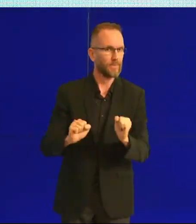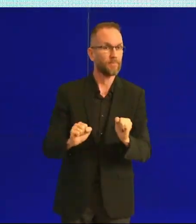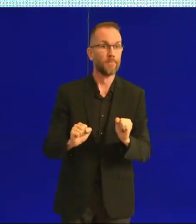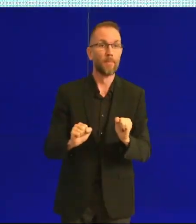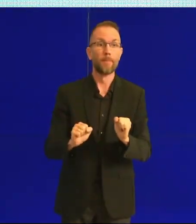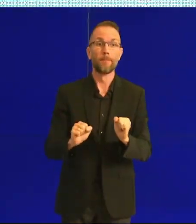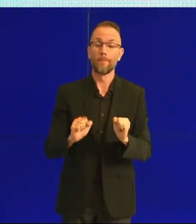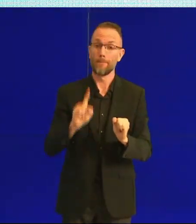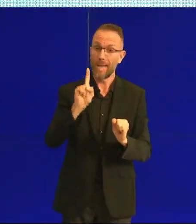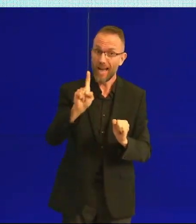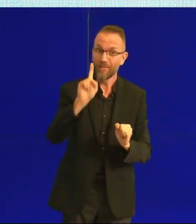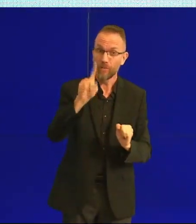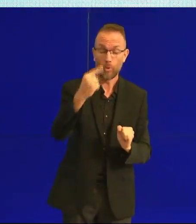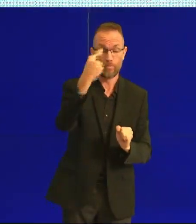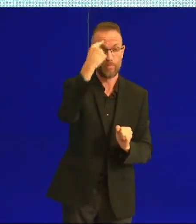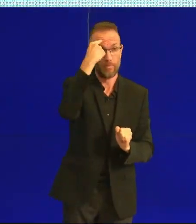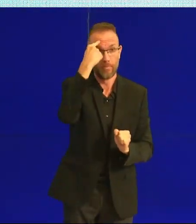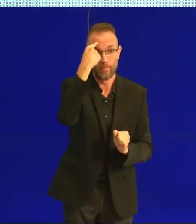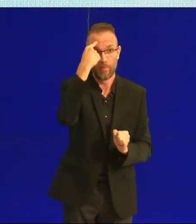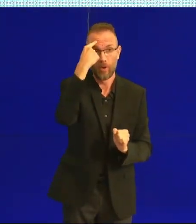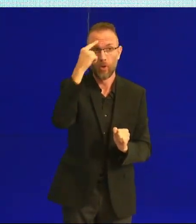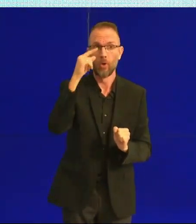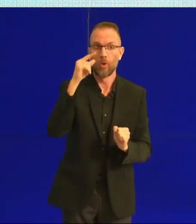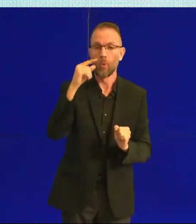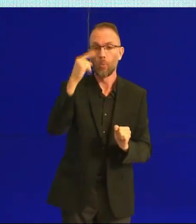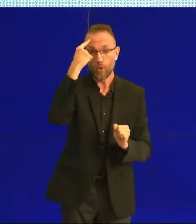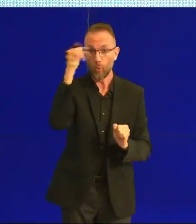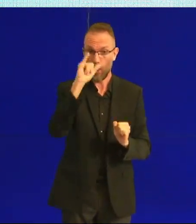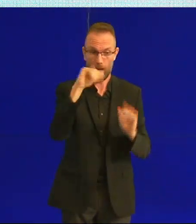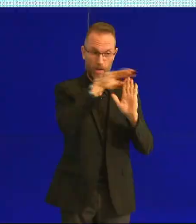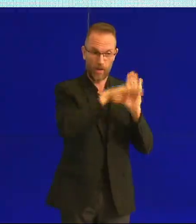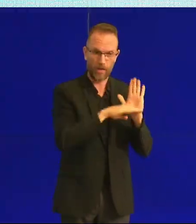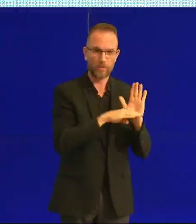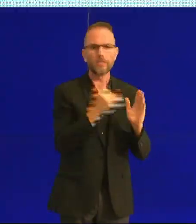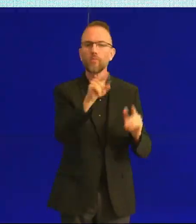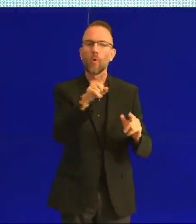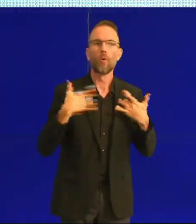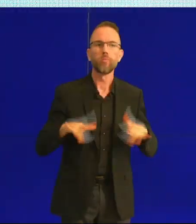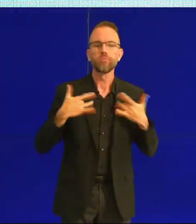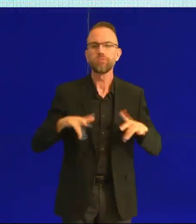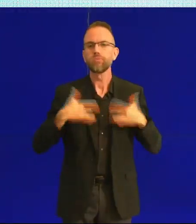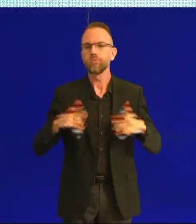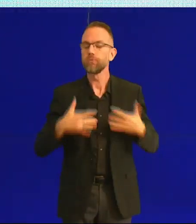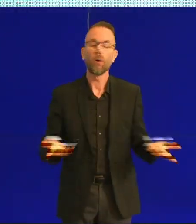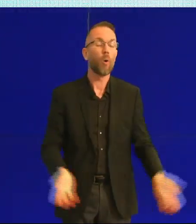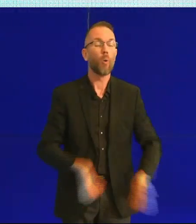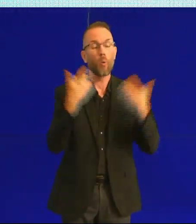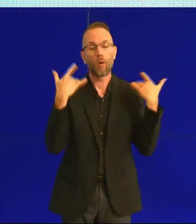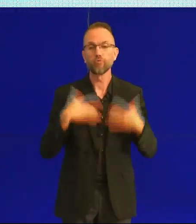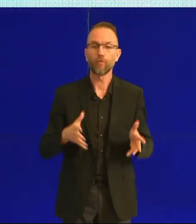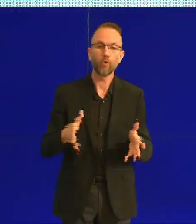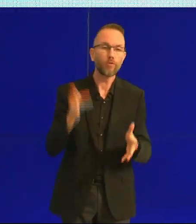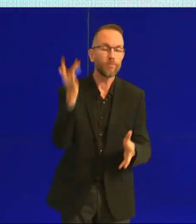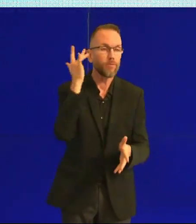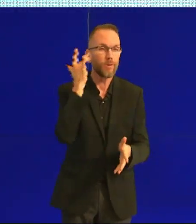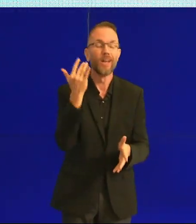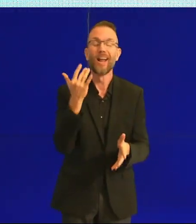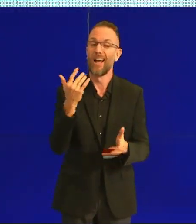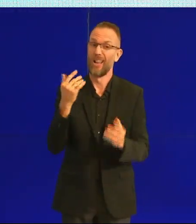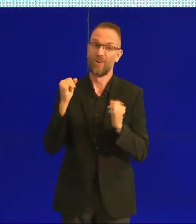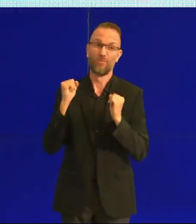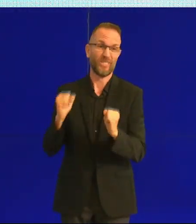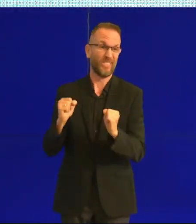nous habite et où sont déjà très chargé inévitablement nous retrouvions notre situation comme celle que vous avez mentionné